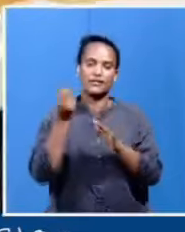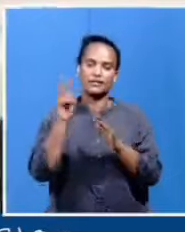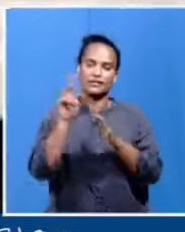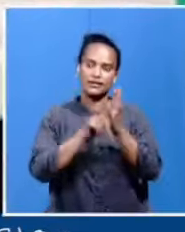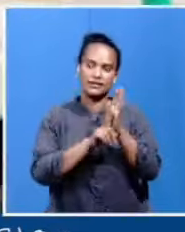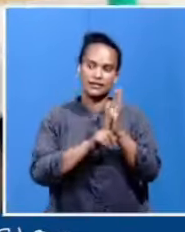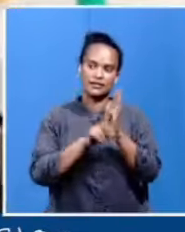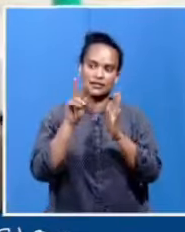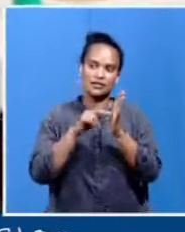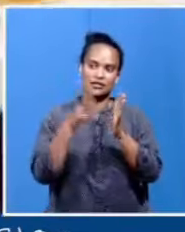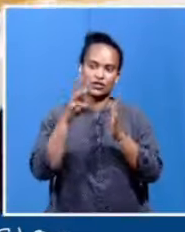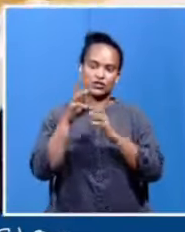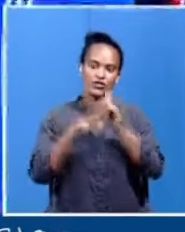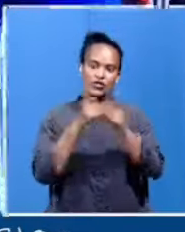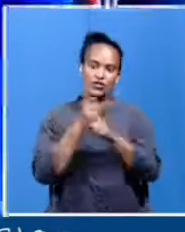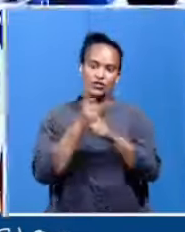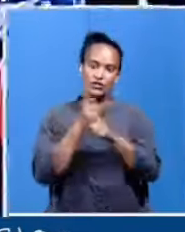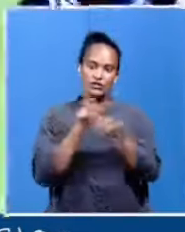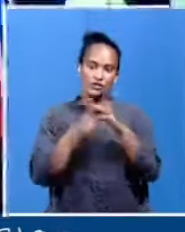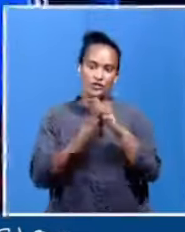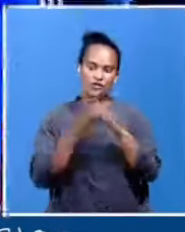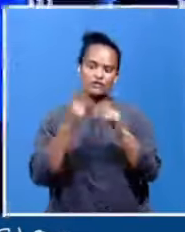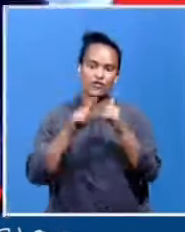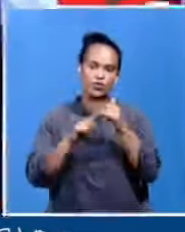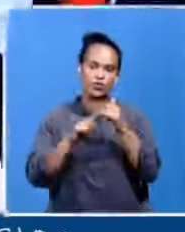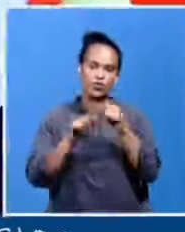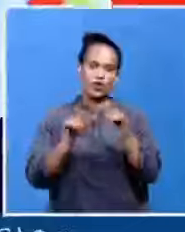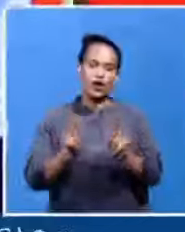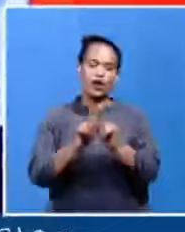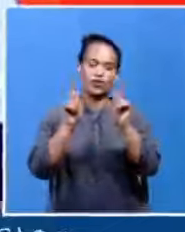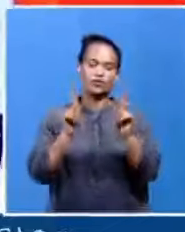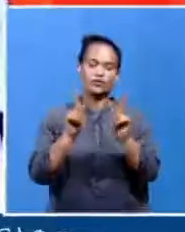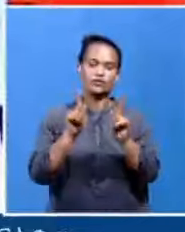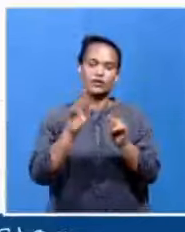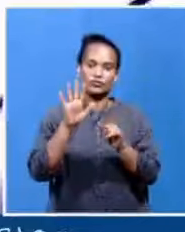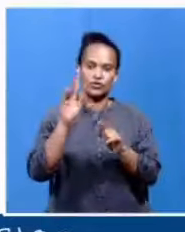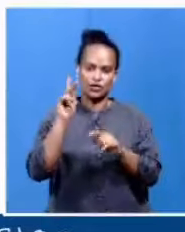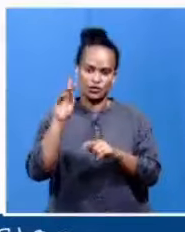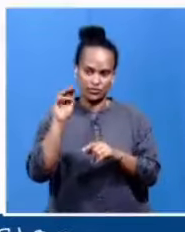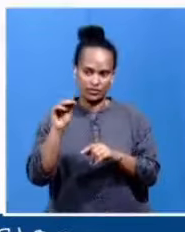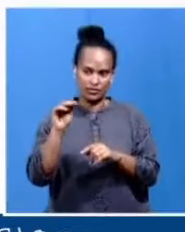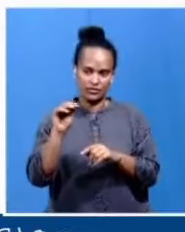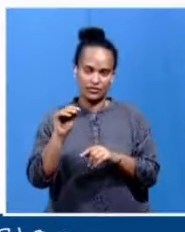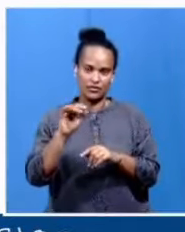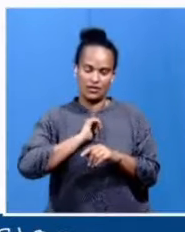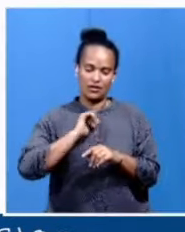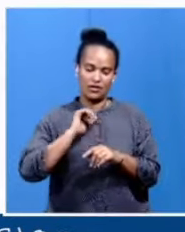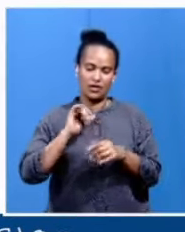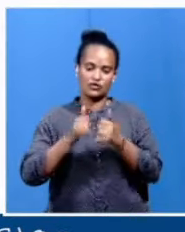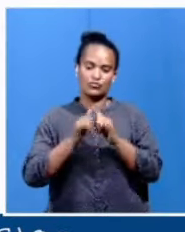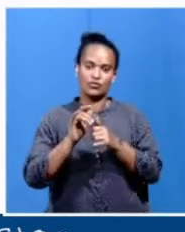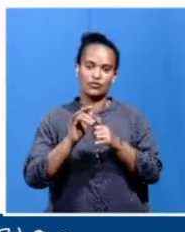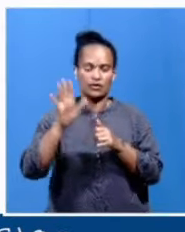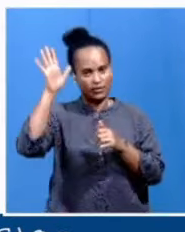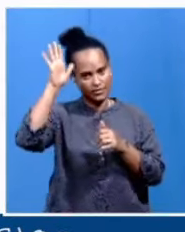عسر غلطشن عسر شدشن عامة مرت مبقسين موداتون حاول تسمات عسر قبر ودر حموش كليمتر كم زكايت ونا ناتنا سبورت إيفنت أتليت